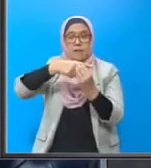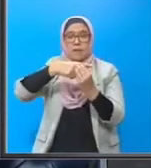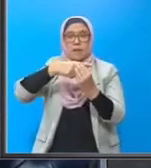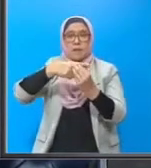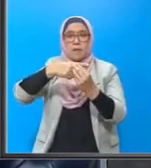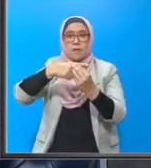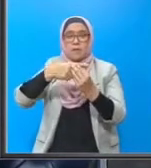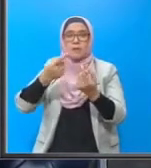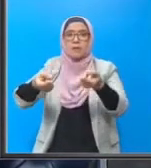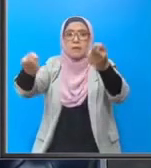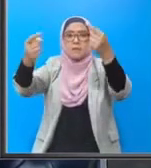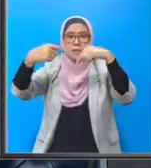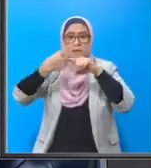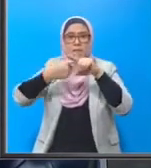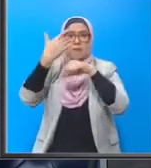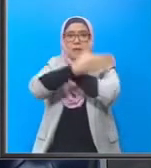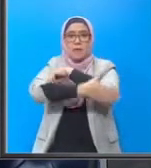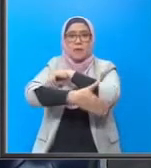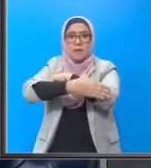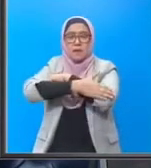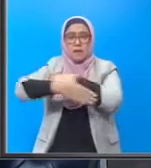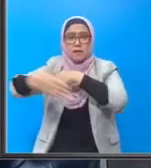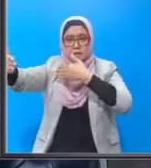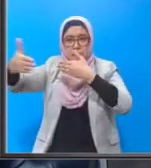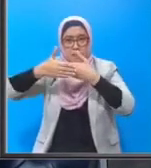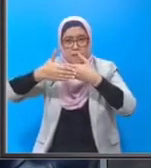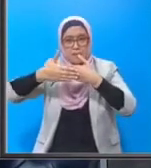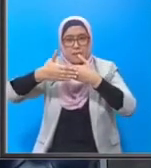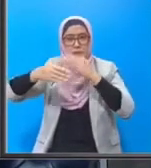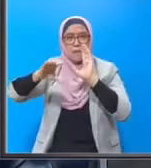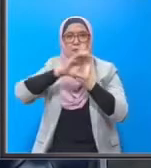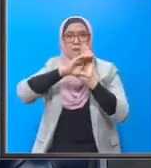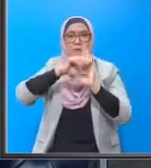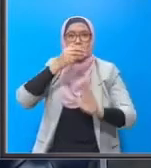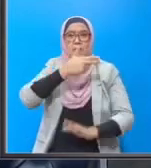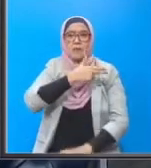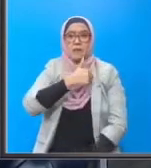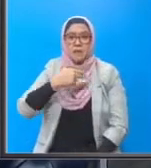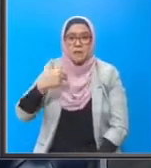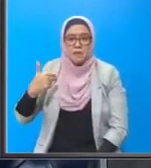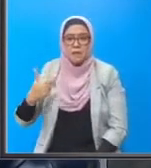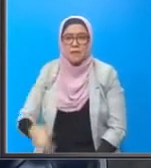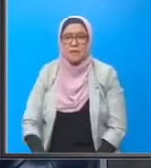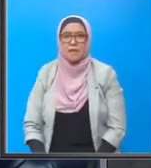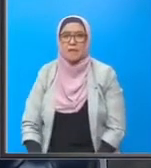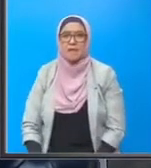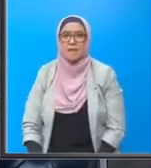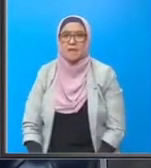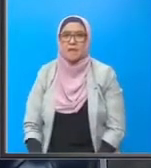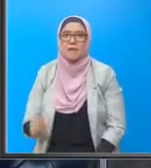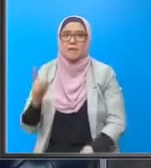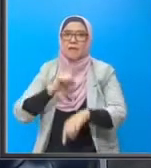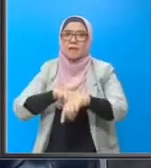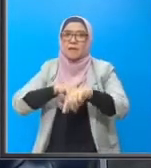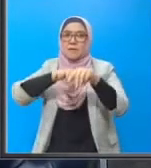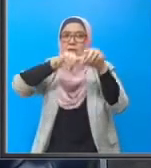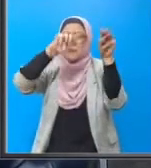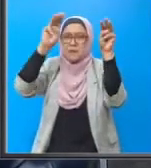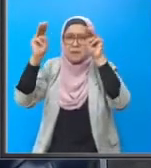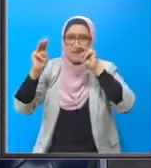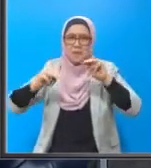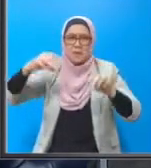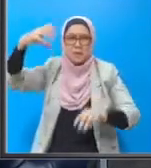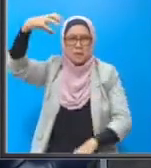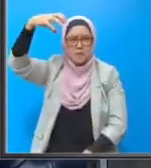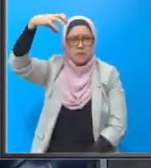Negara Jiran seperti Indonesia eh di musim kemarau